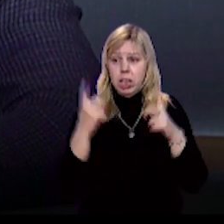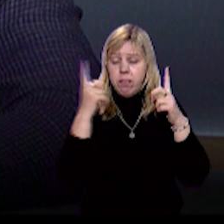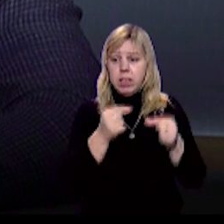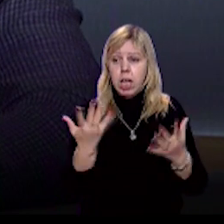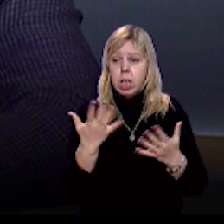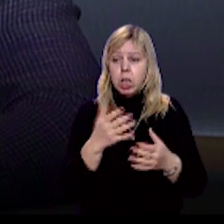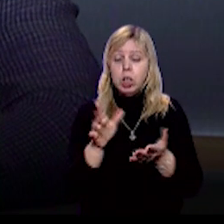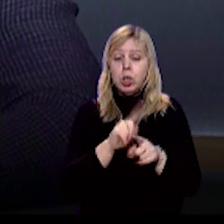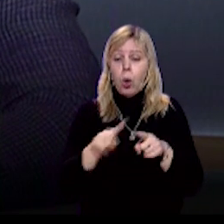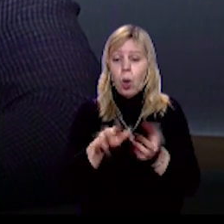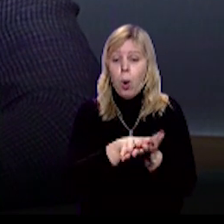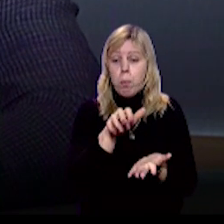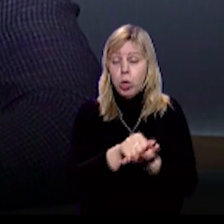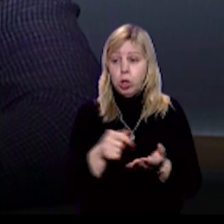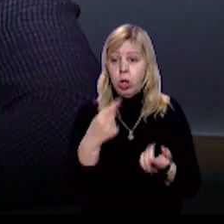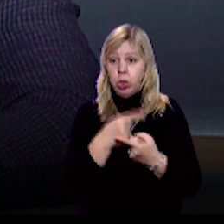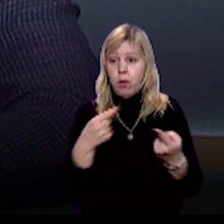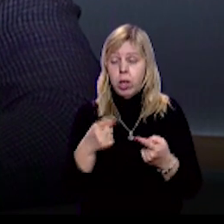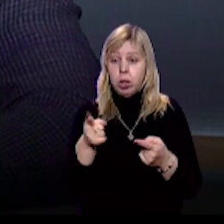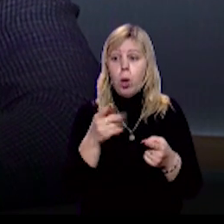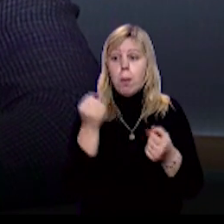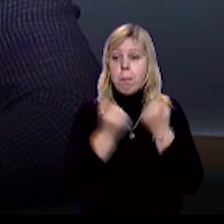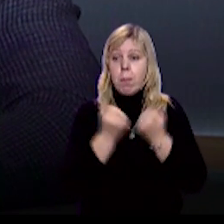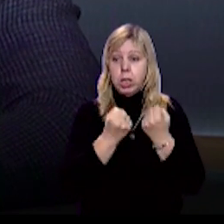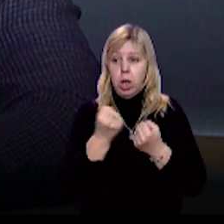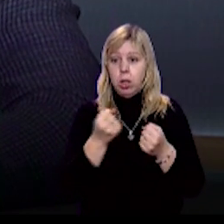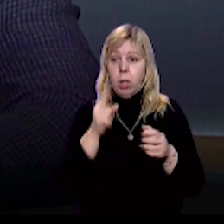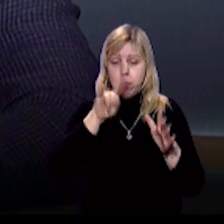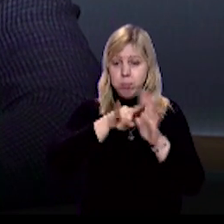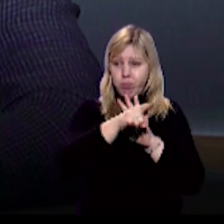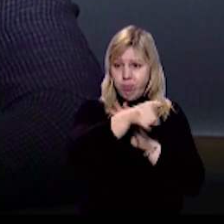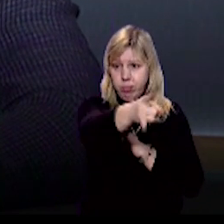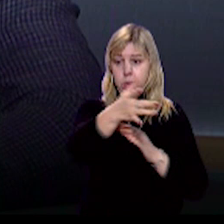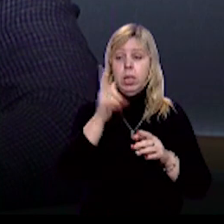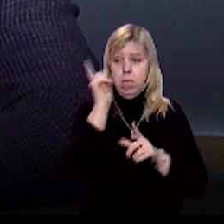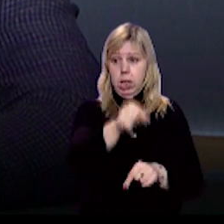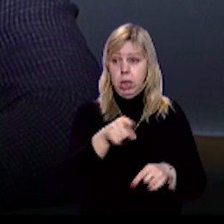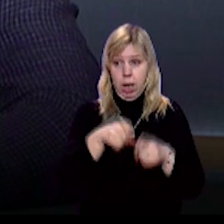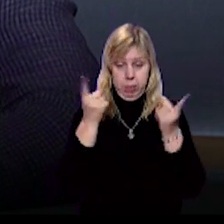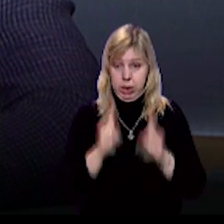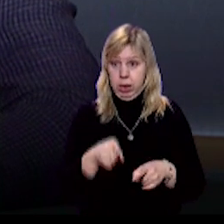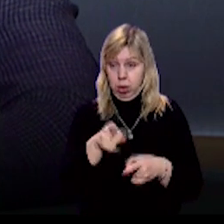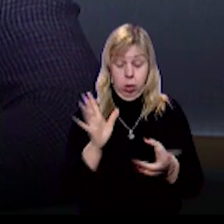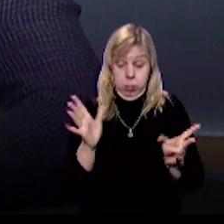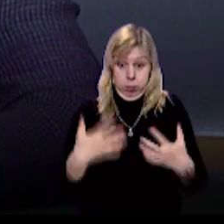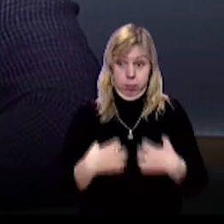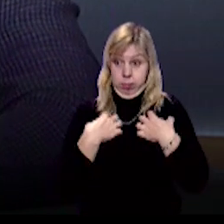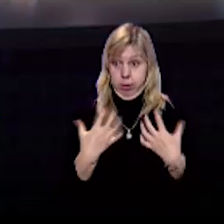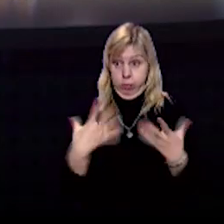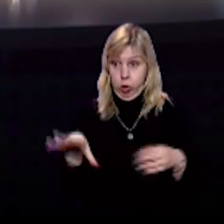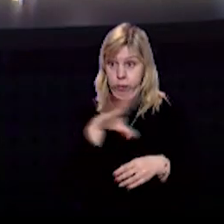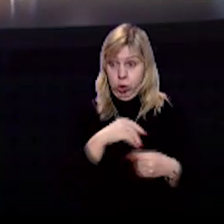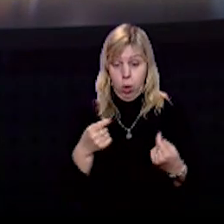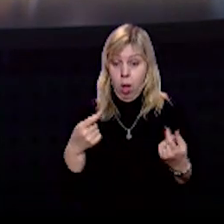якісь такі скоропортячі товари, то в принципі машини пробиваються туди і їдуть, тому що там дійсно там буде катастрофа, це все